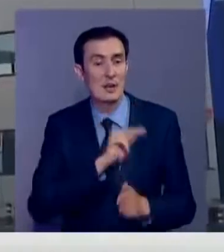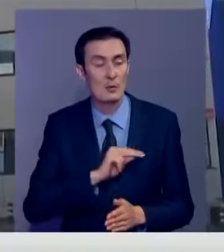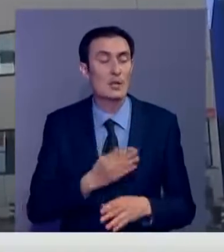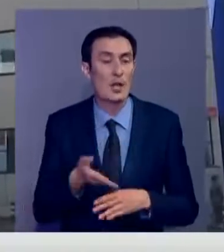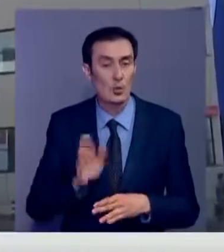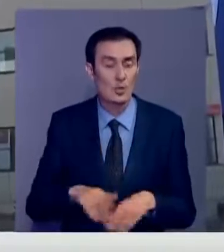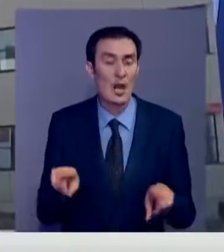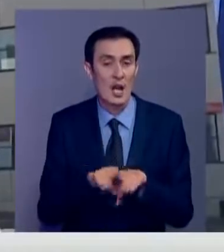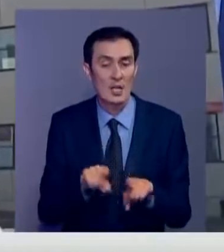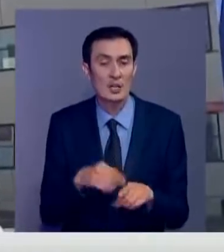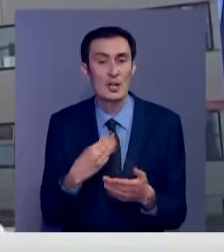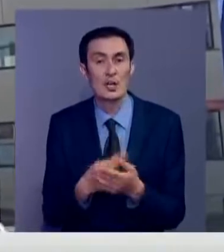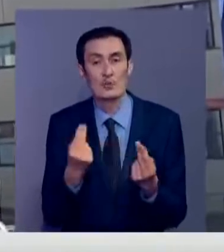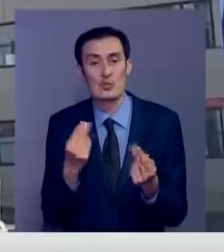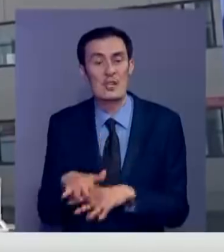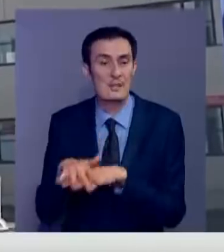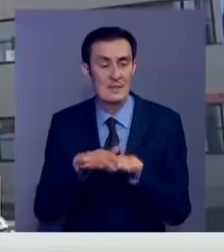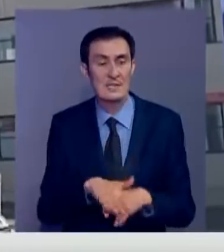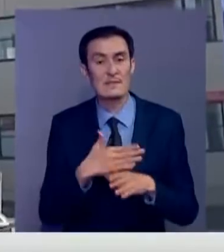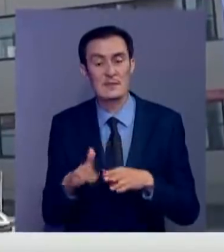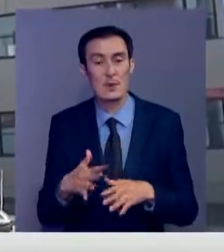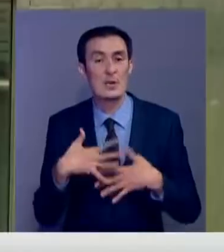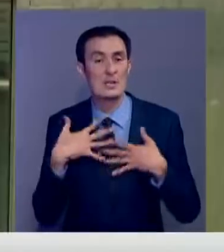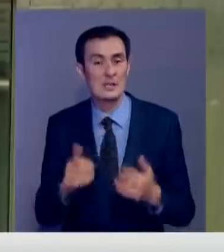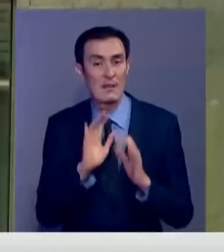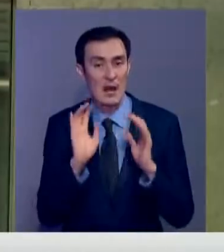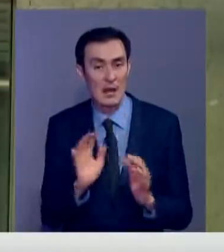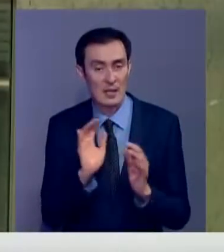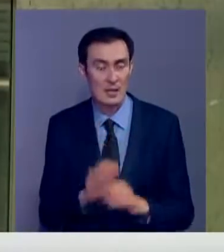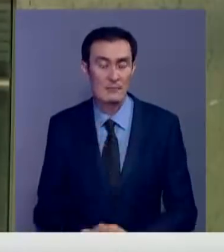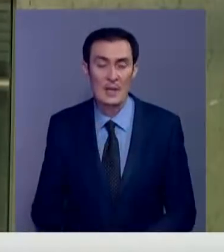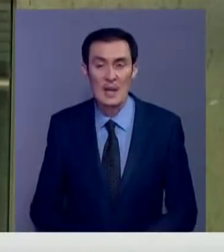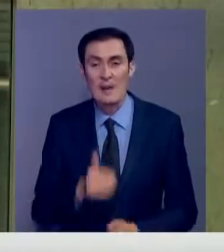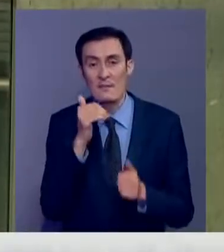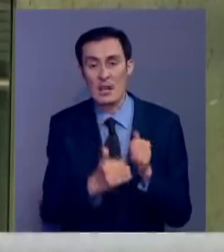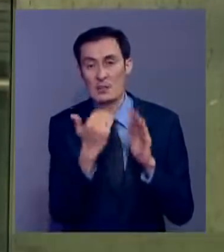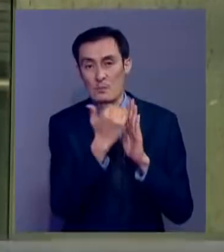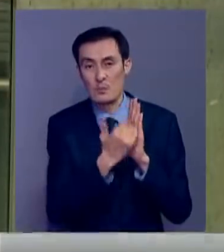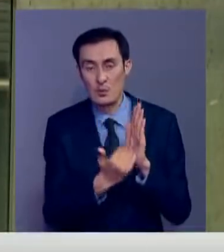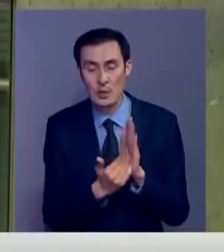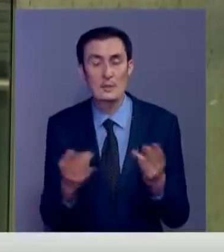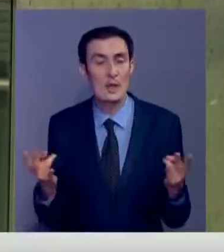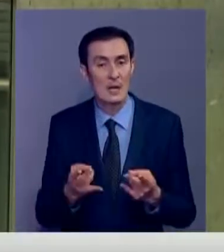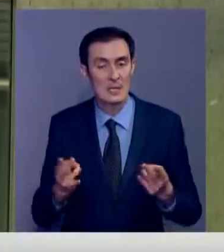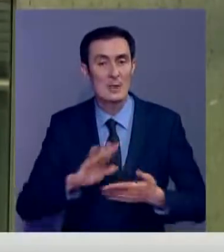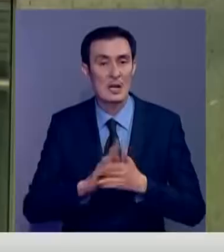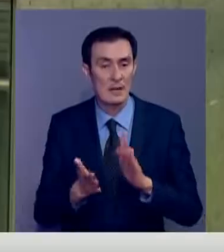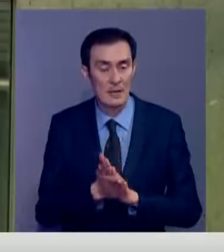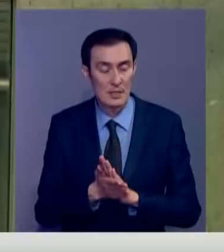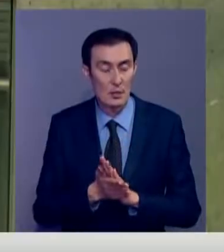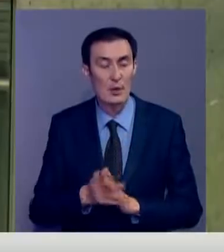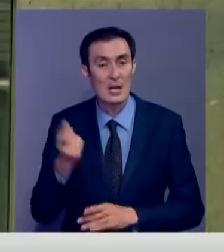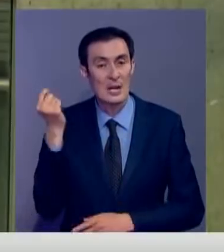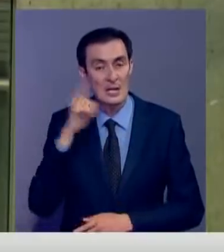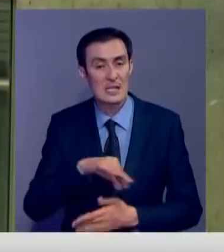нагрузки, а также бюджетных инвестиций в сферу здравоохранения. По всем пунктам сторонам еще предстоит договориться. Но, как стало